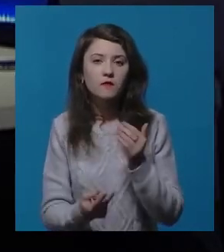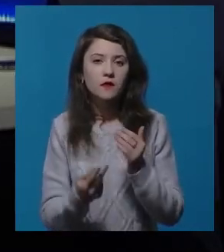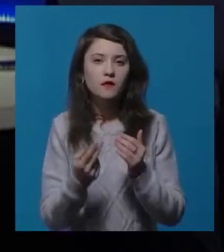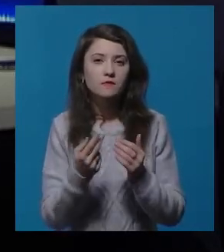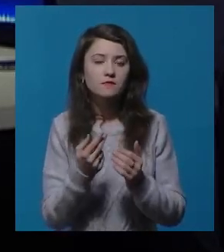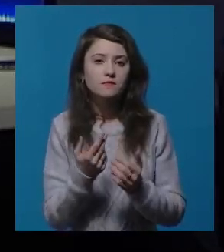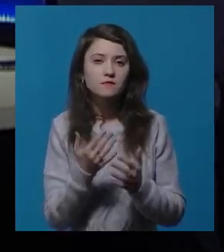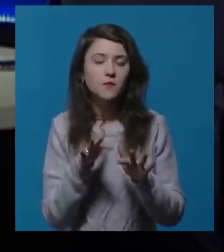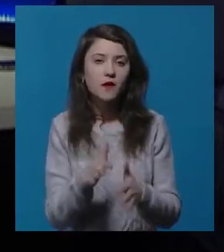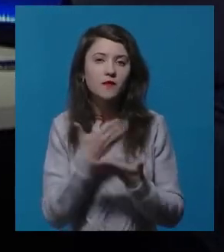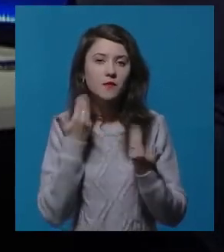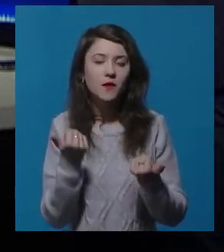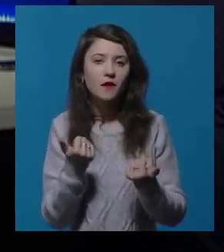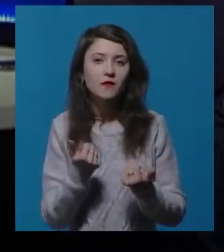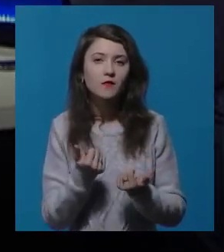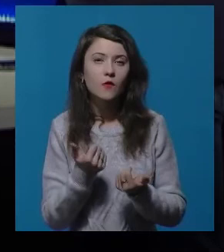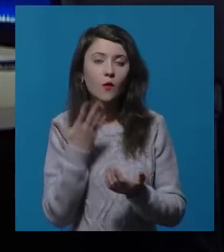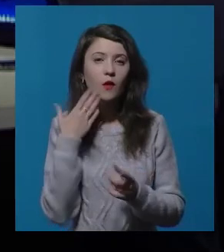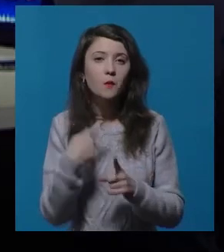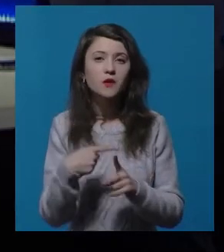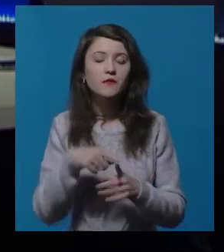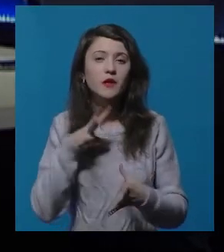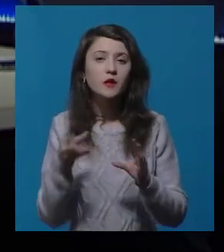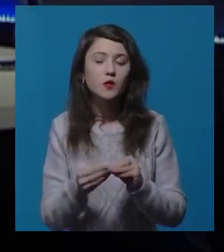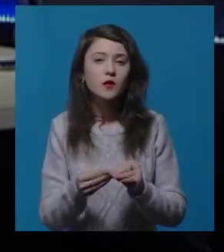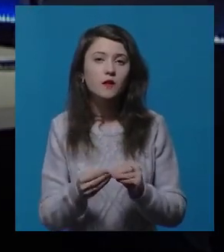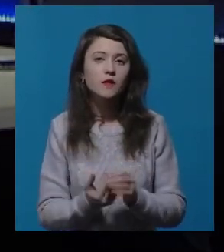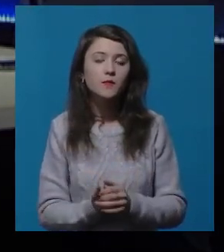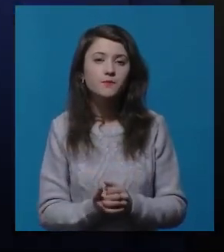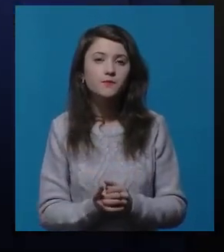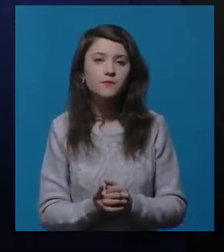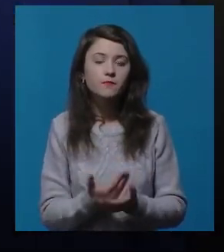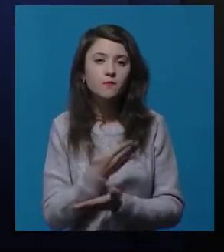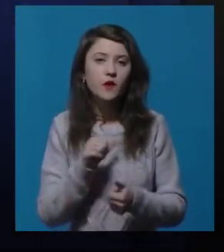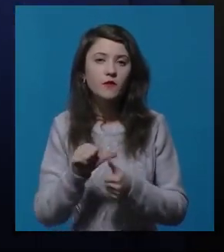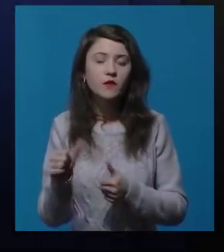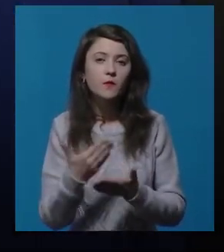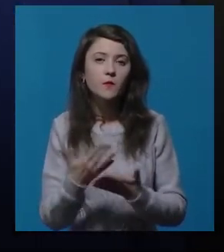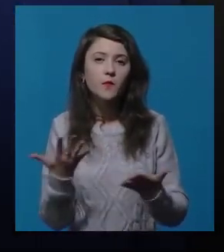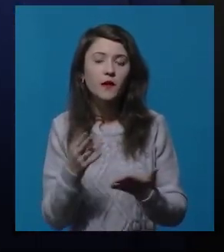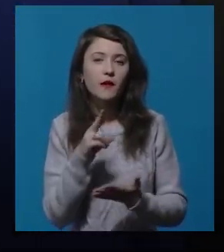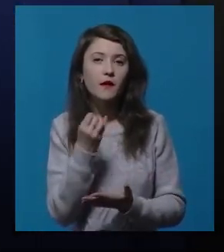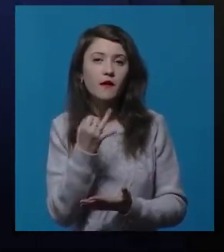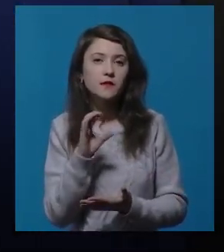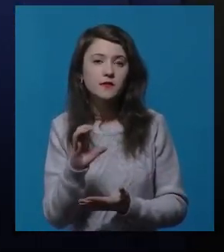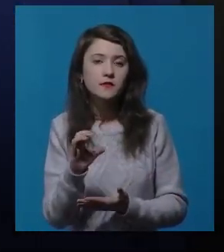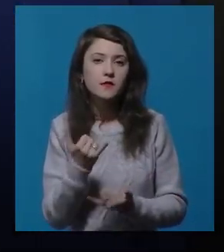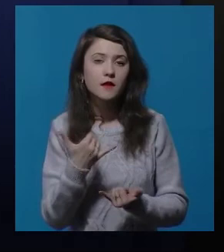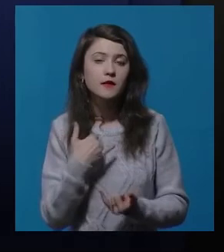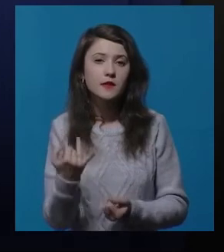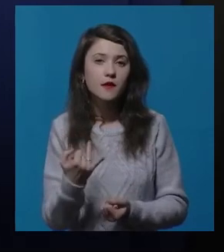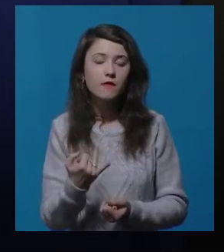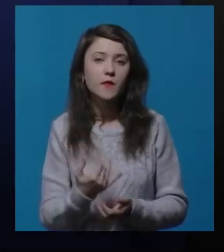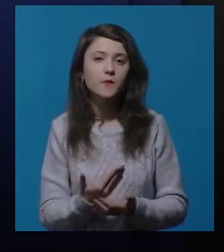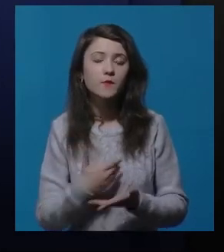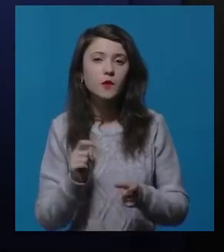досить часто... ну, коли позитивний результат, ми окремлюємо, наприклад, певні кейси, які для нас цікаві. Ми для себе,